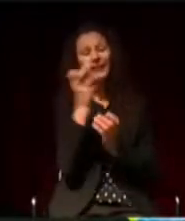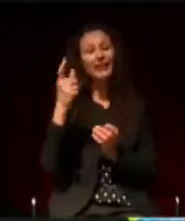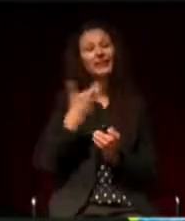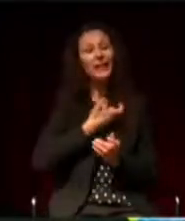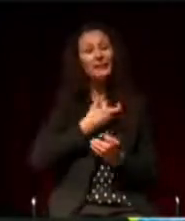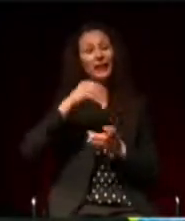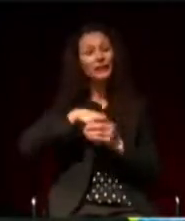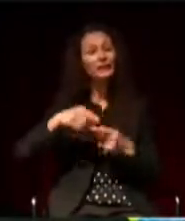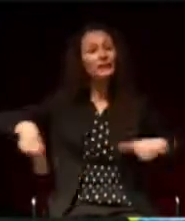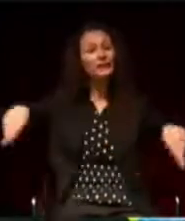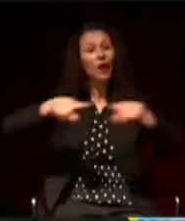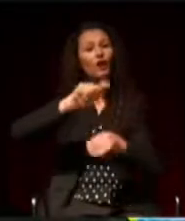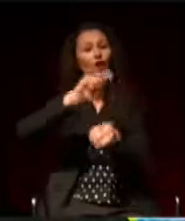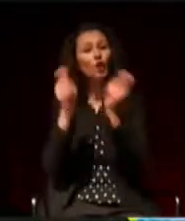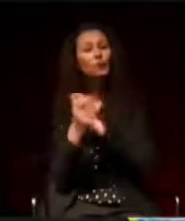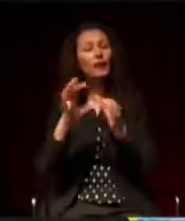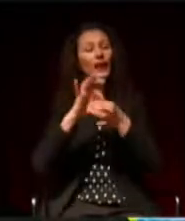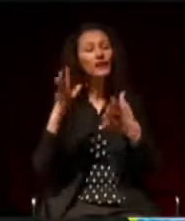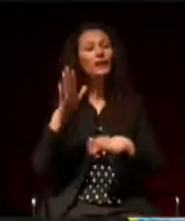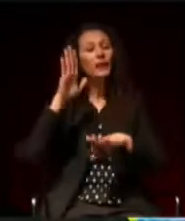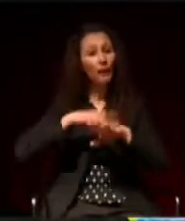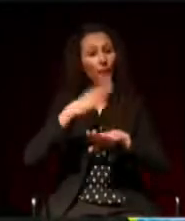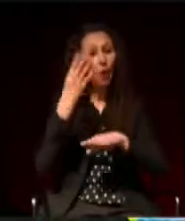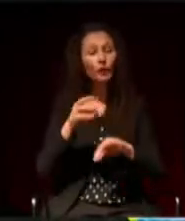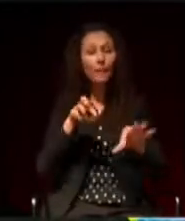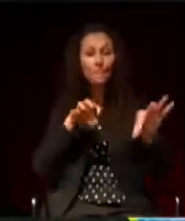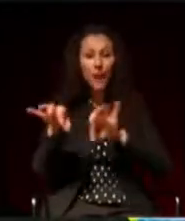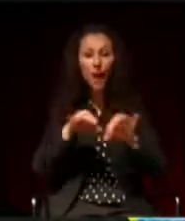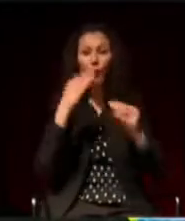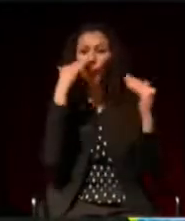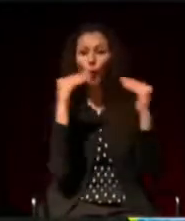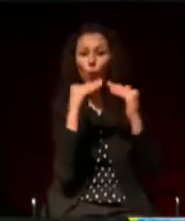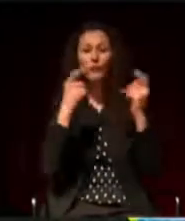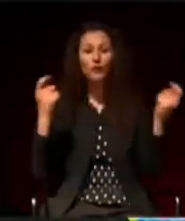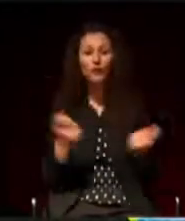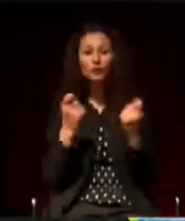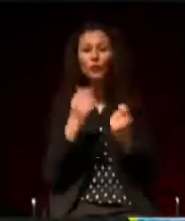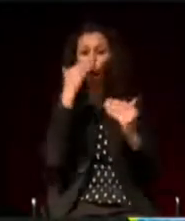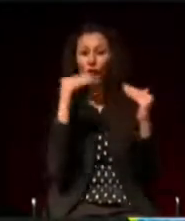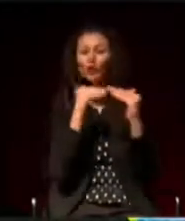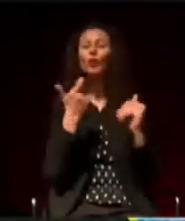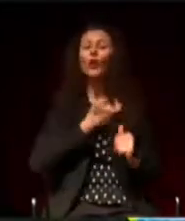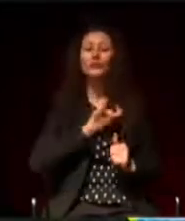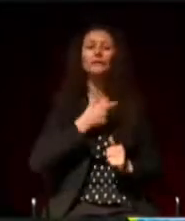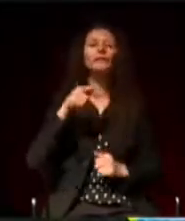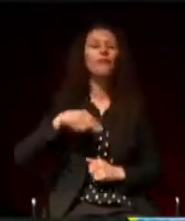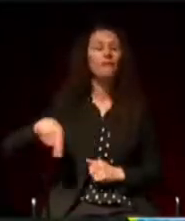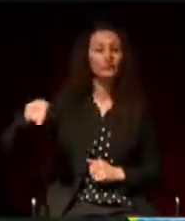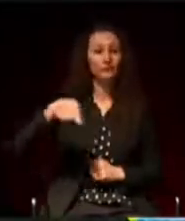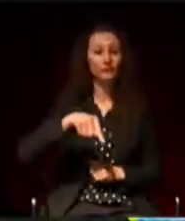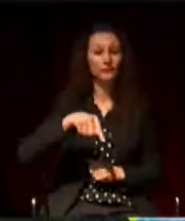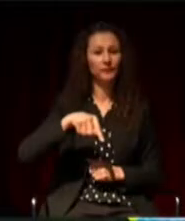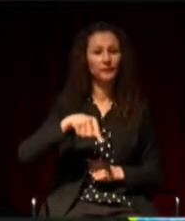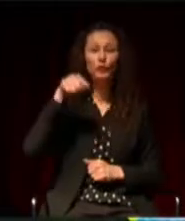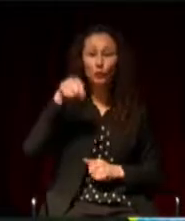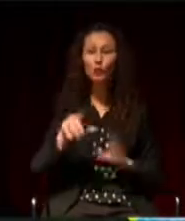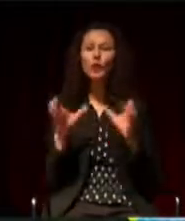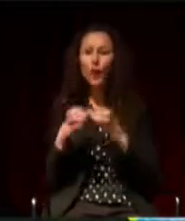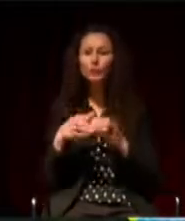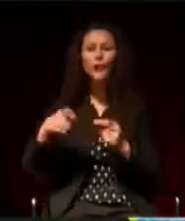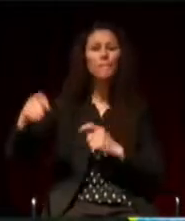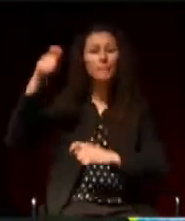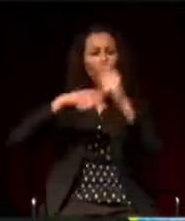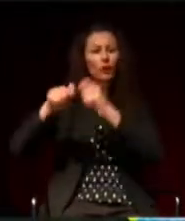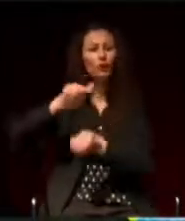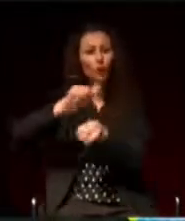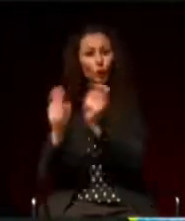olarak belirlenen yapıların dönüşümüne ilişkin yapılacak plan ve uygulama çalışmalarında uygulanacak usul ve esaslar. Bu kapsamdaki